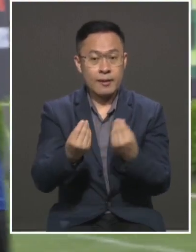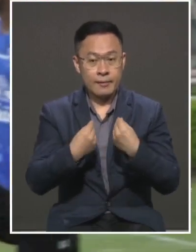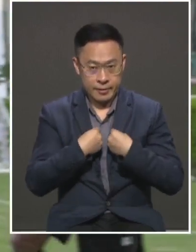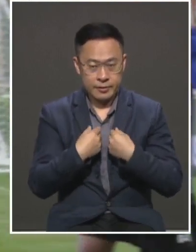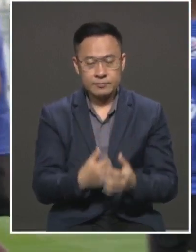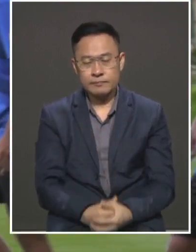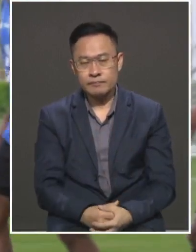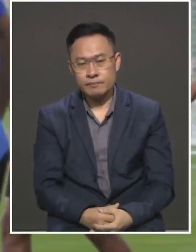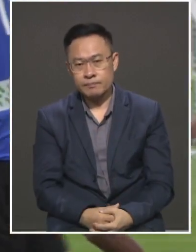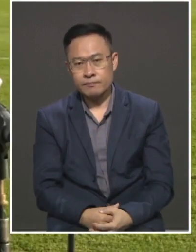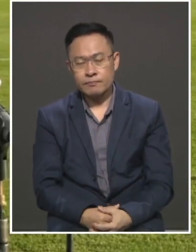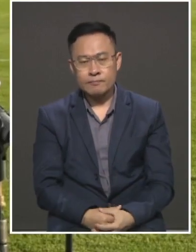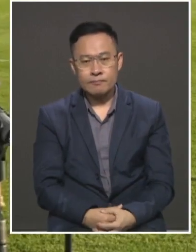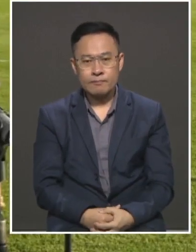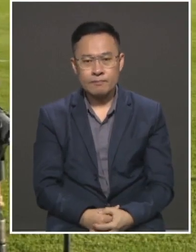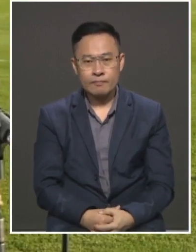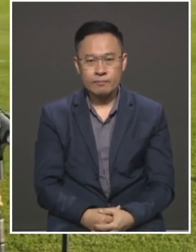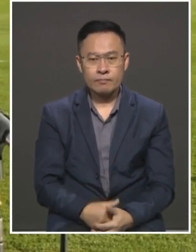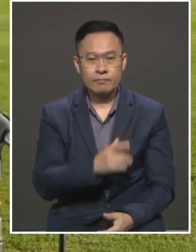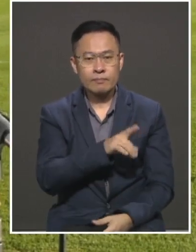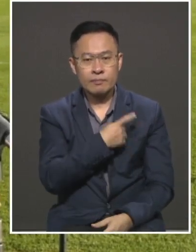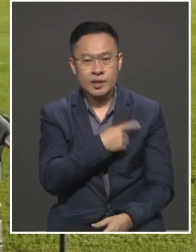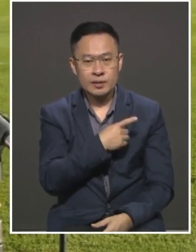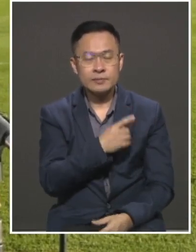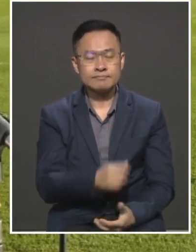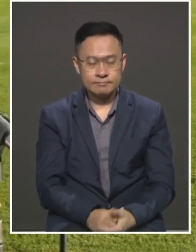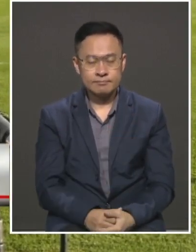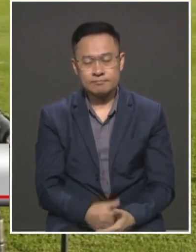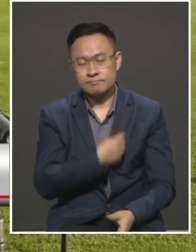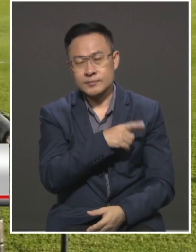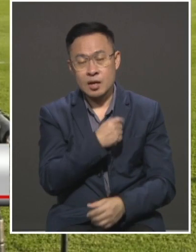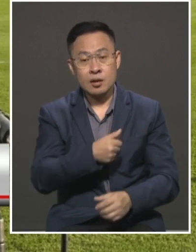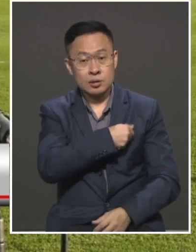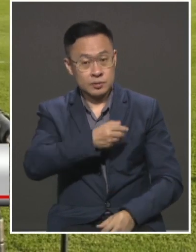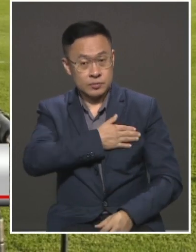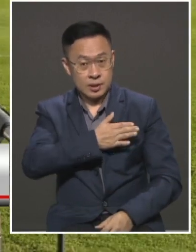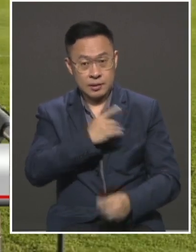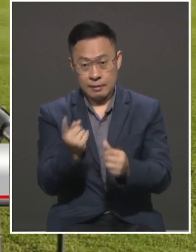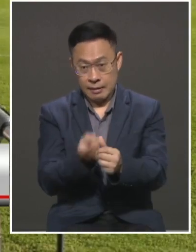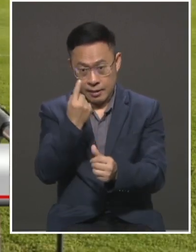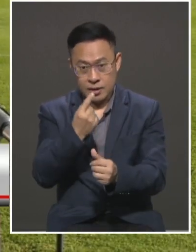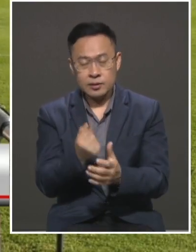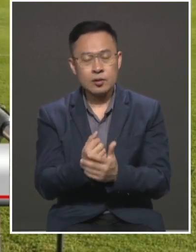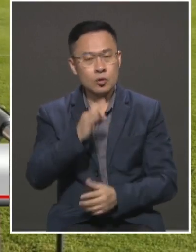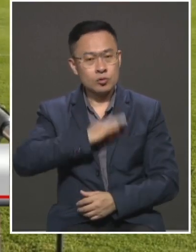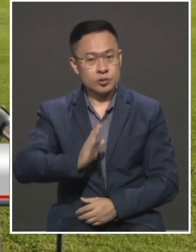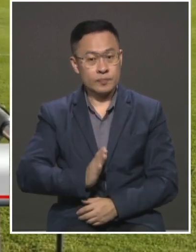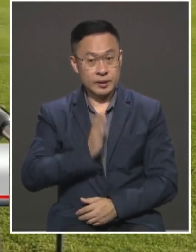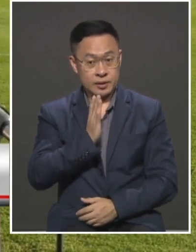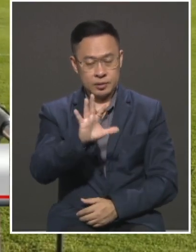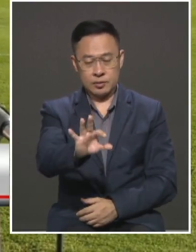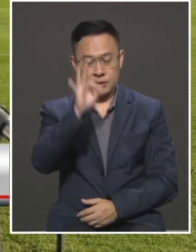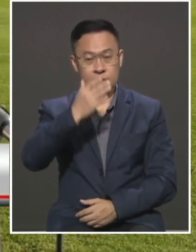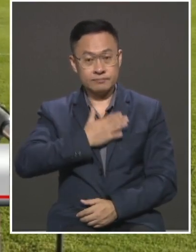ครับ ก็ดีใจพี่ก็เป็นครั้งแรกครับที่ได้ติดทีมชาติชุดใหญ่เป็นเกียรติครับที่